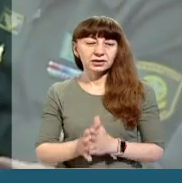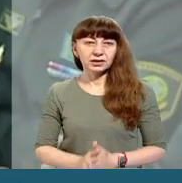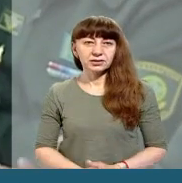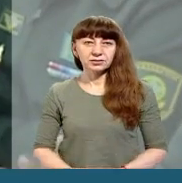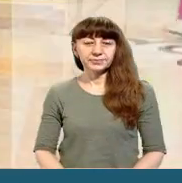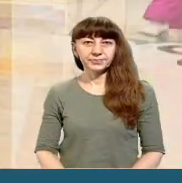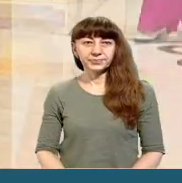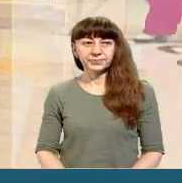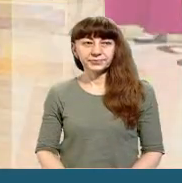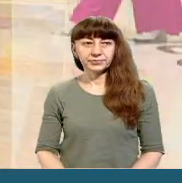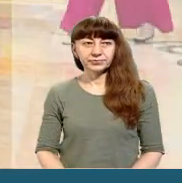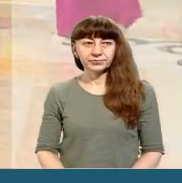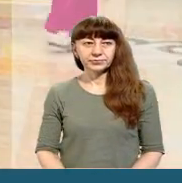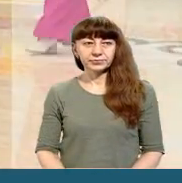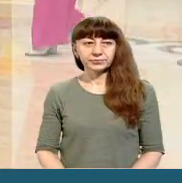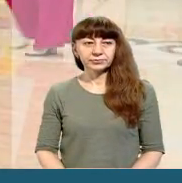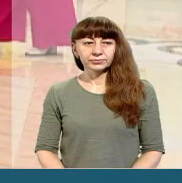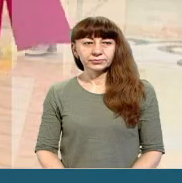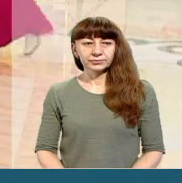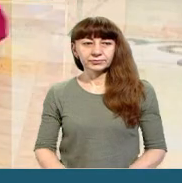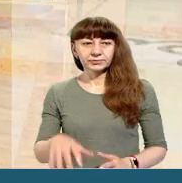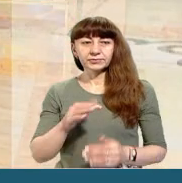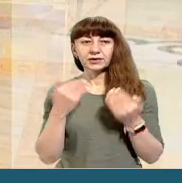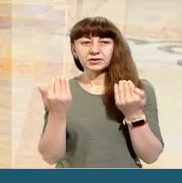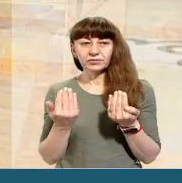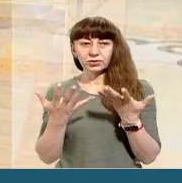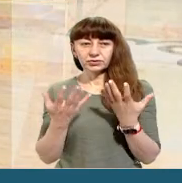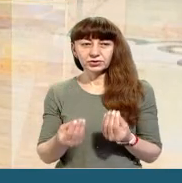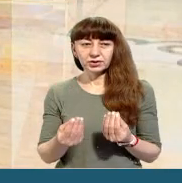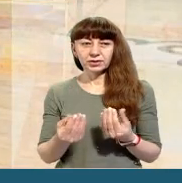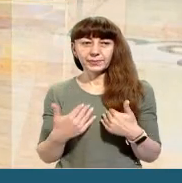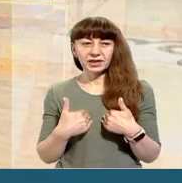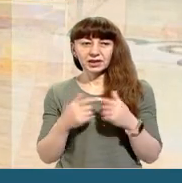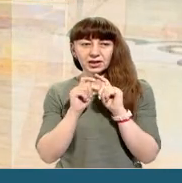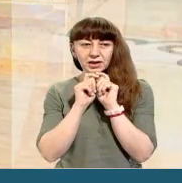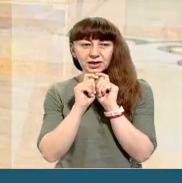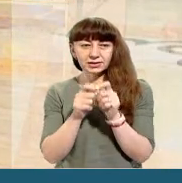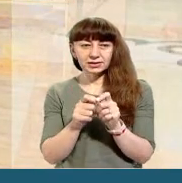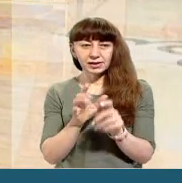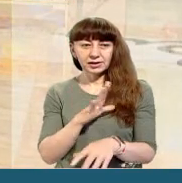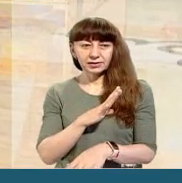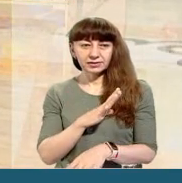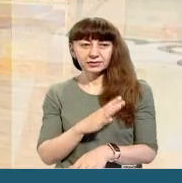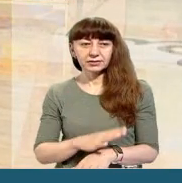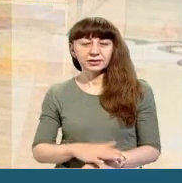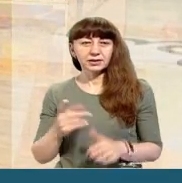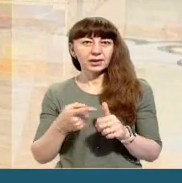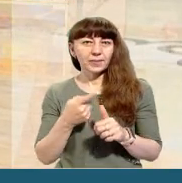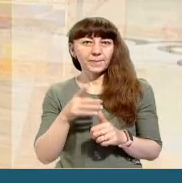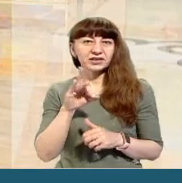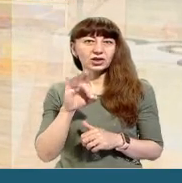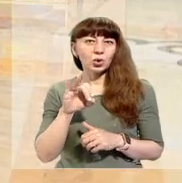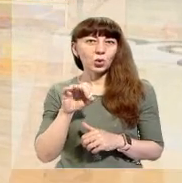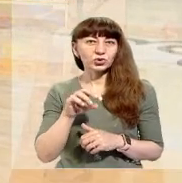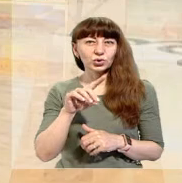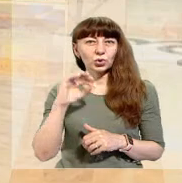екенін атап өтті. Осы өңірде Қостанай облысының су тасқыны кезінде қиын қыстау кезде елмен бірге болып, барша ауыл жастары, аудан